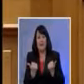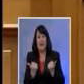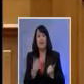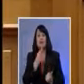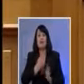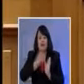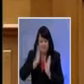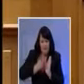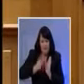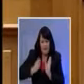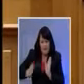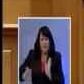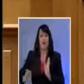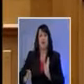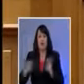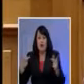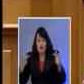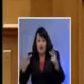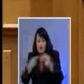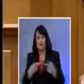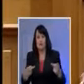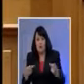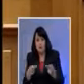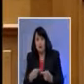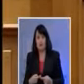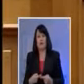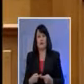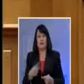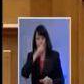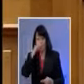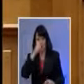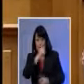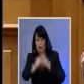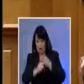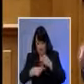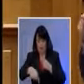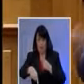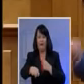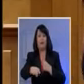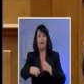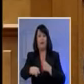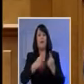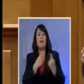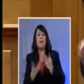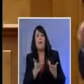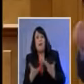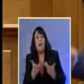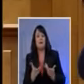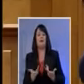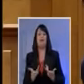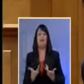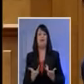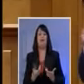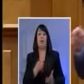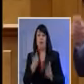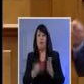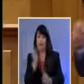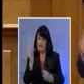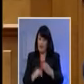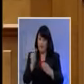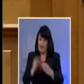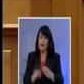κόφτης. Και εμείς εν τέλει την πιο δύσκολη χρονιά, αυτή τη χρονιά της διαπραγμάτευσης, των δύο εκλογικών